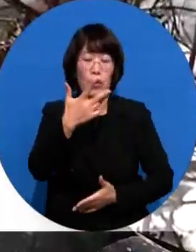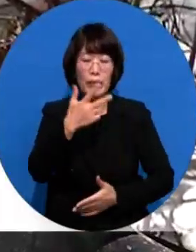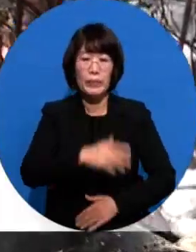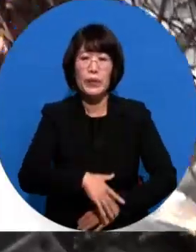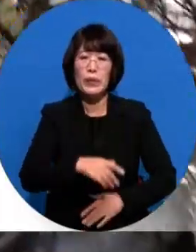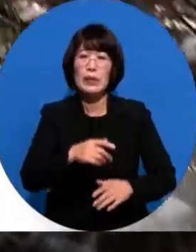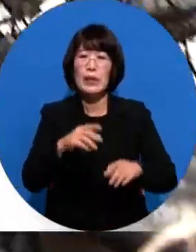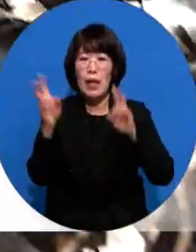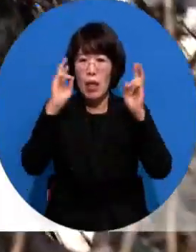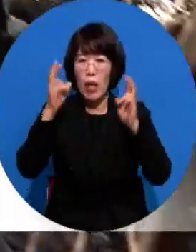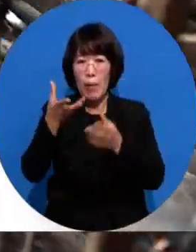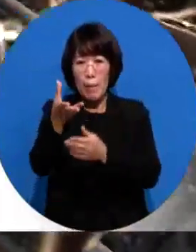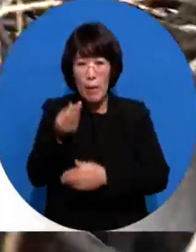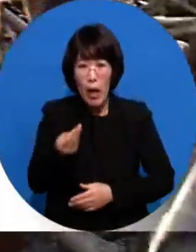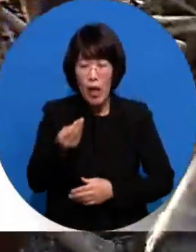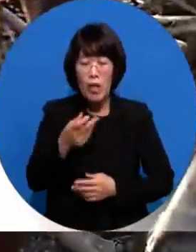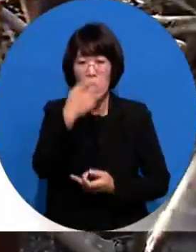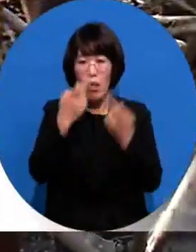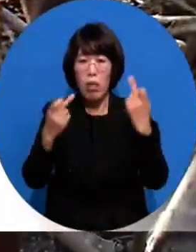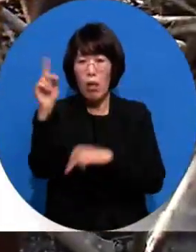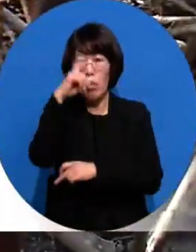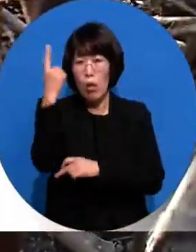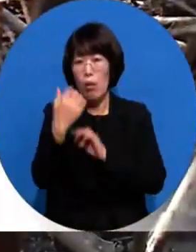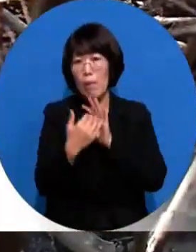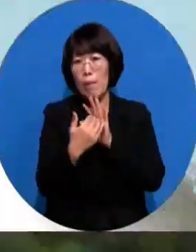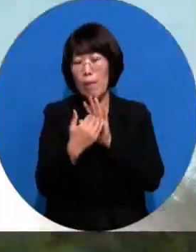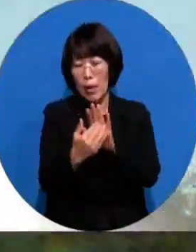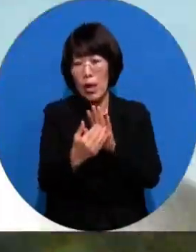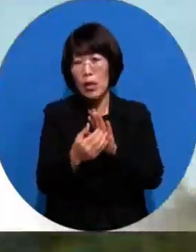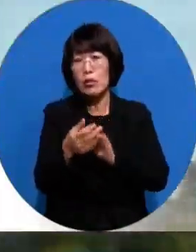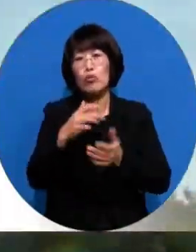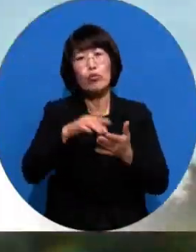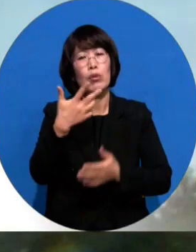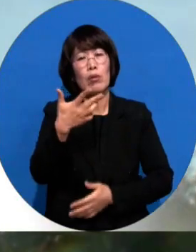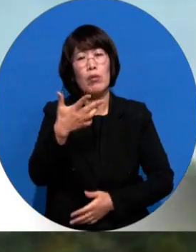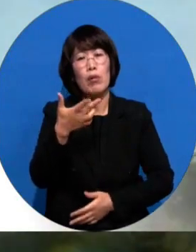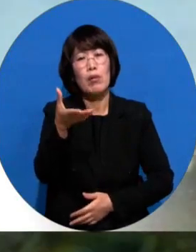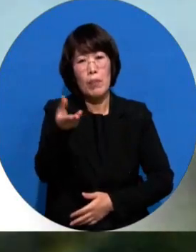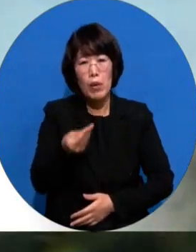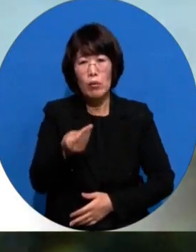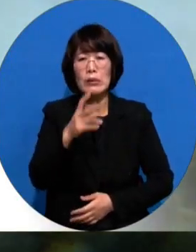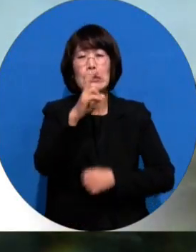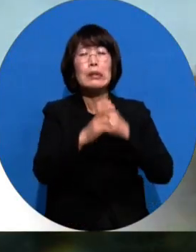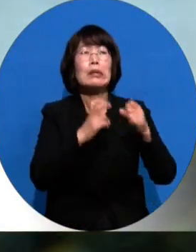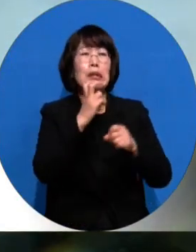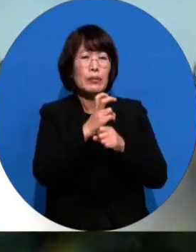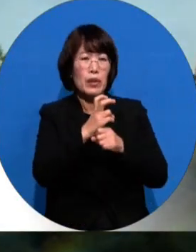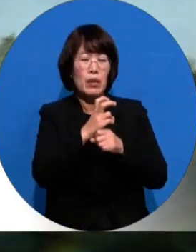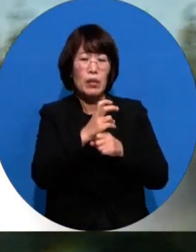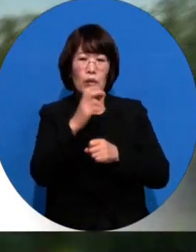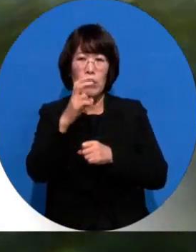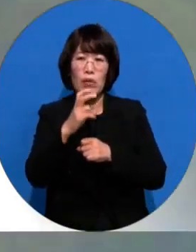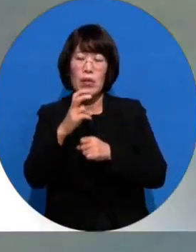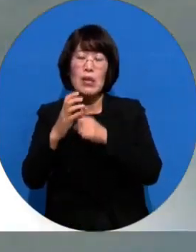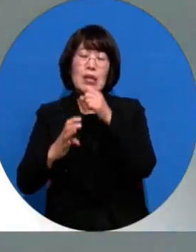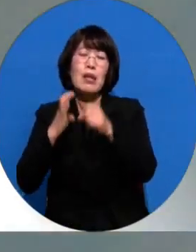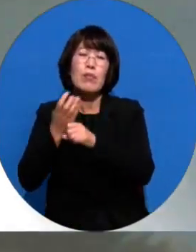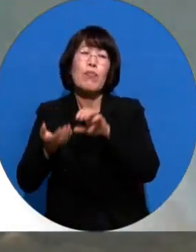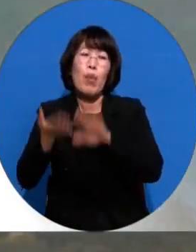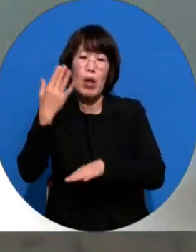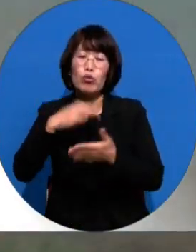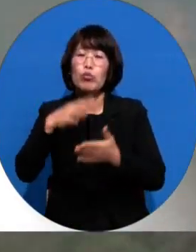해외기업체 4곳에서 진화헬기 8대를 임차해 운영 중인데 모두 20년이 넘었고 40년 이상 된